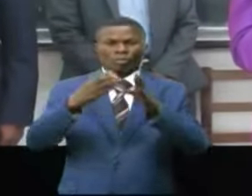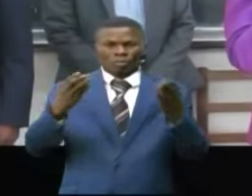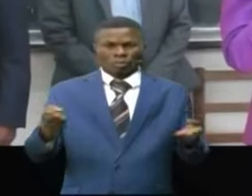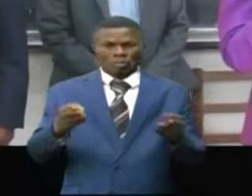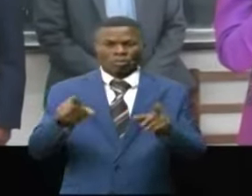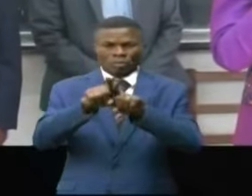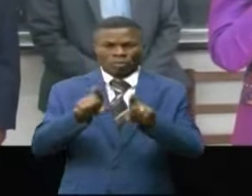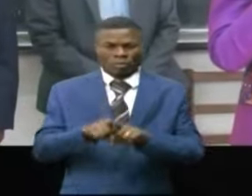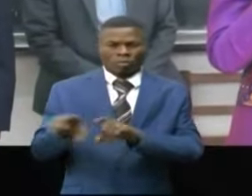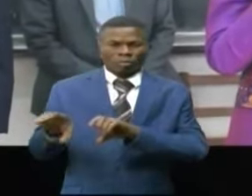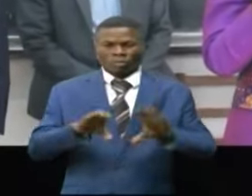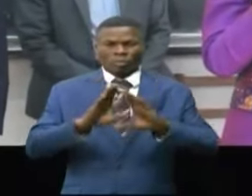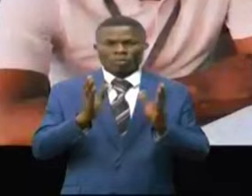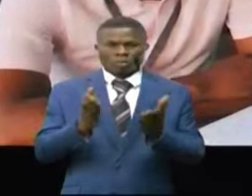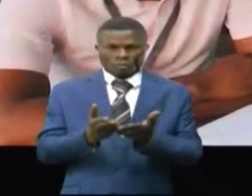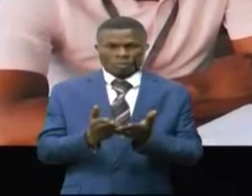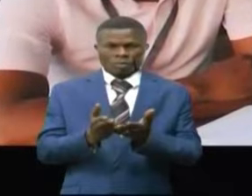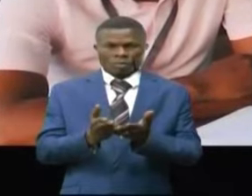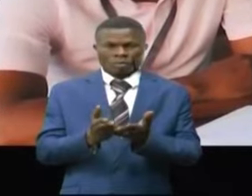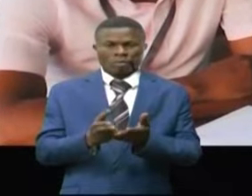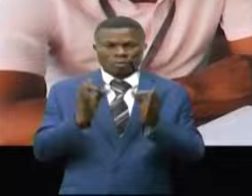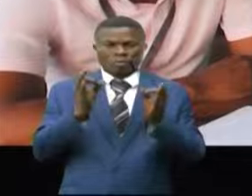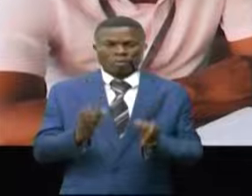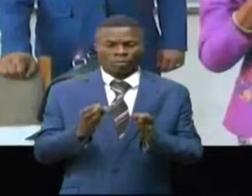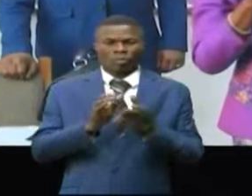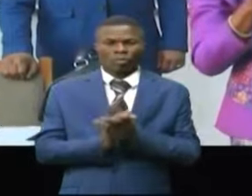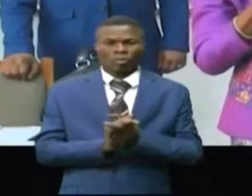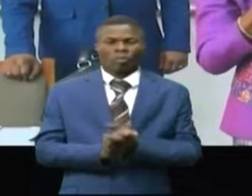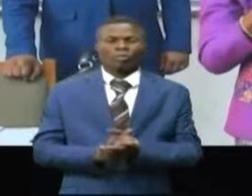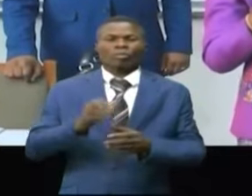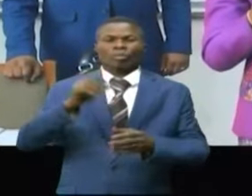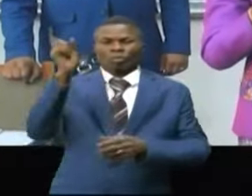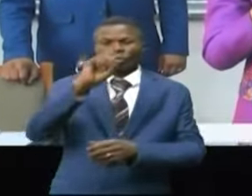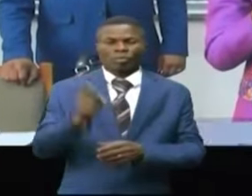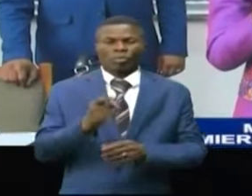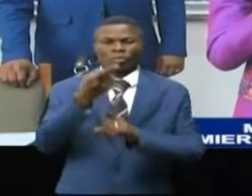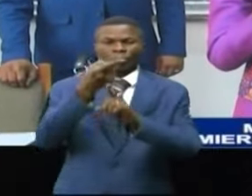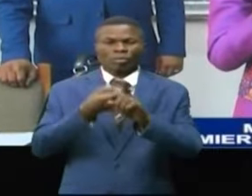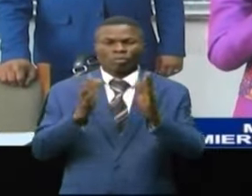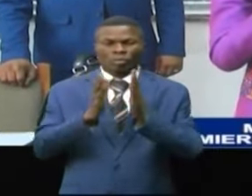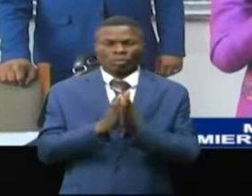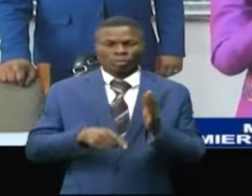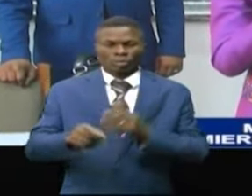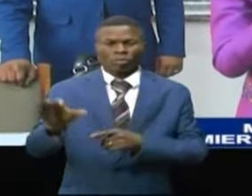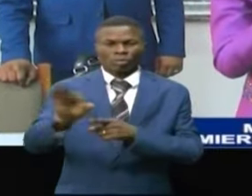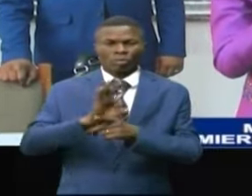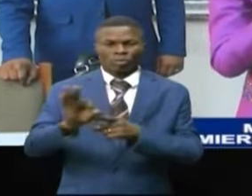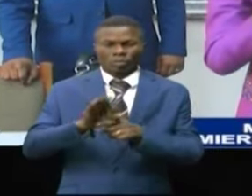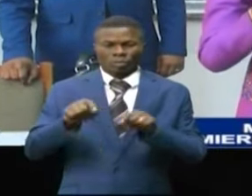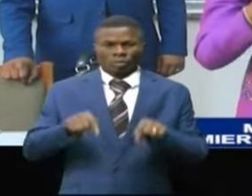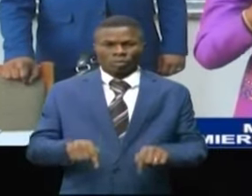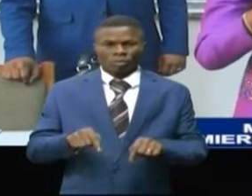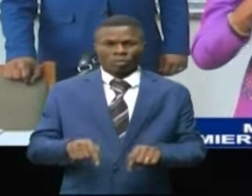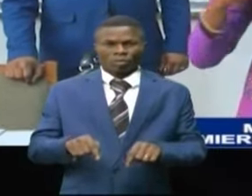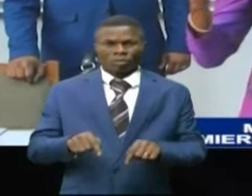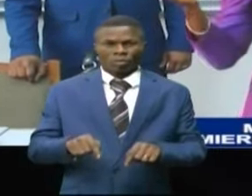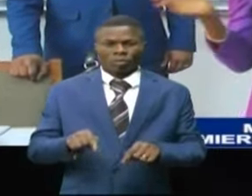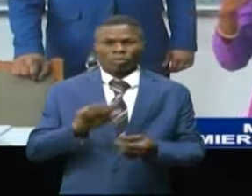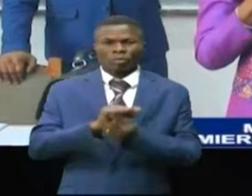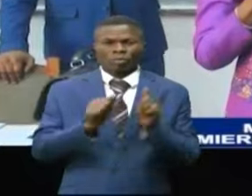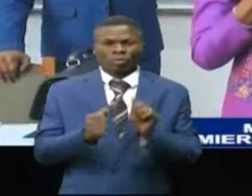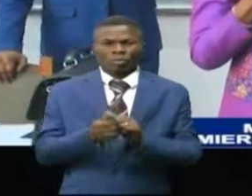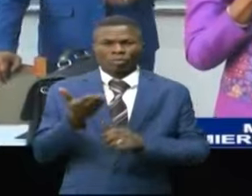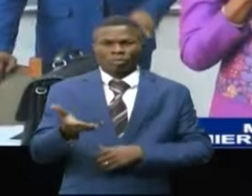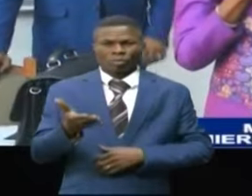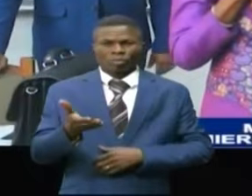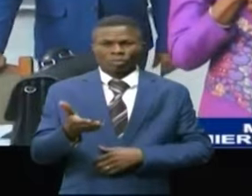du Conseil d'État prévues initialement ce lundi 30 octobre. La formation que vous avez maintenant, c'est comme un tremplin.